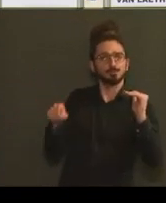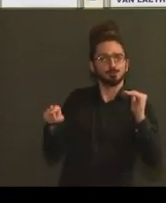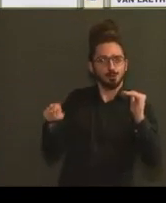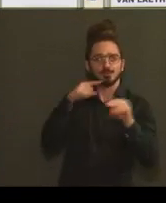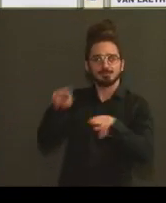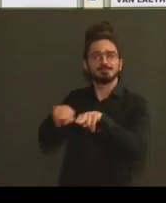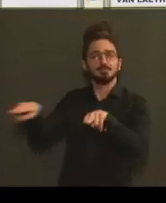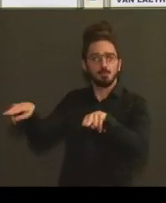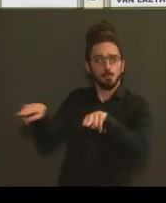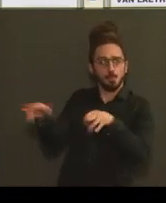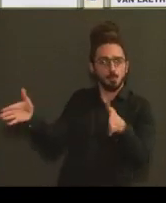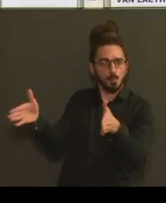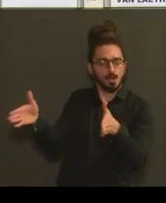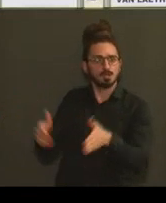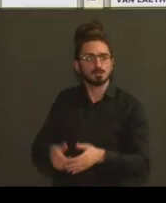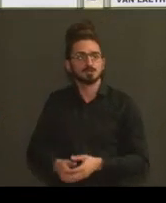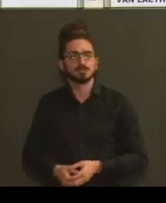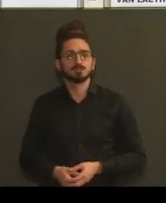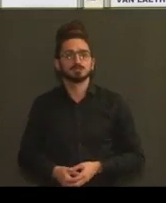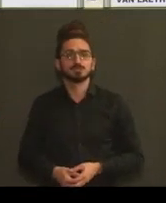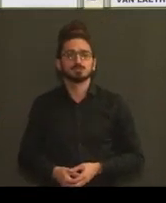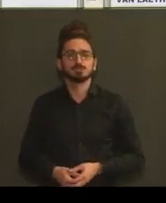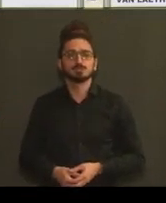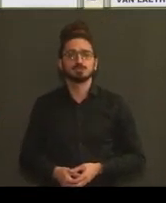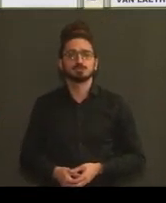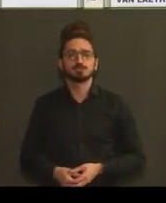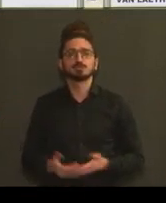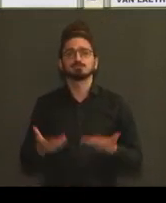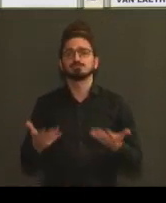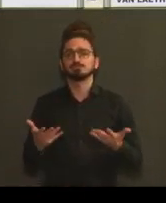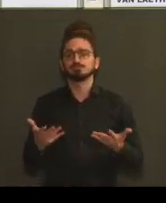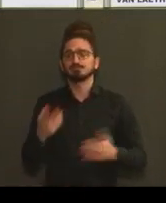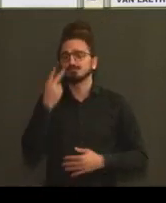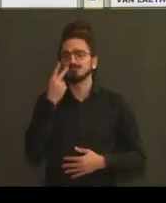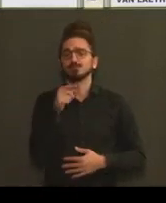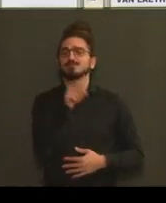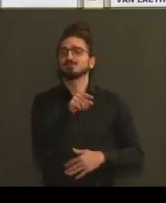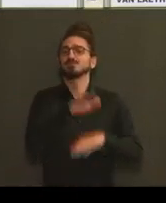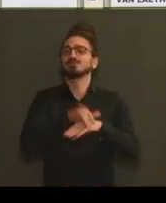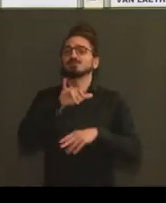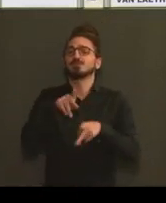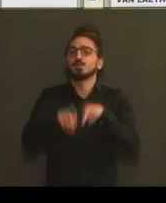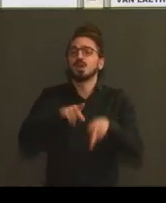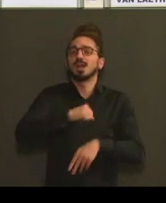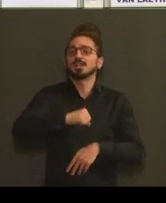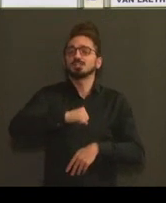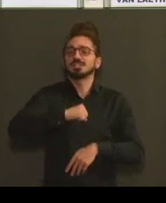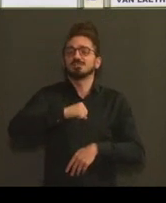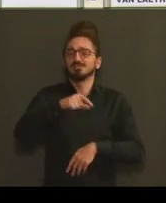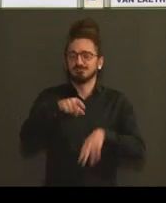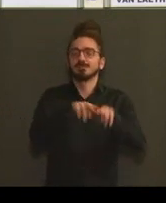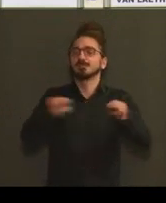préambule, on a effectivement une situation un peu en contraste au niveau des soins intensifs, puisque à ce niveau-là, on a